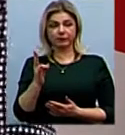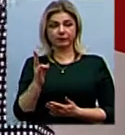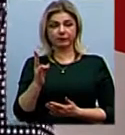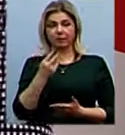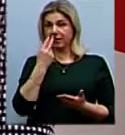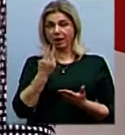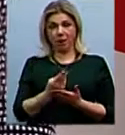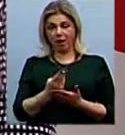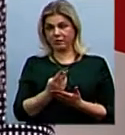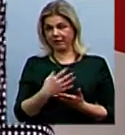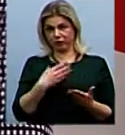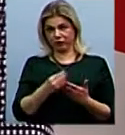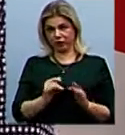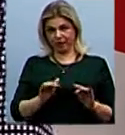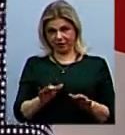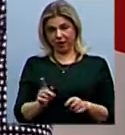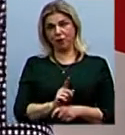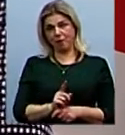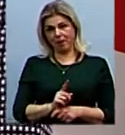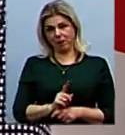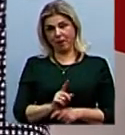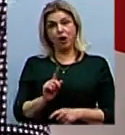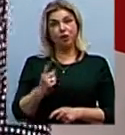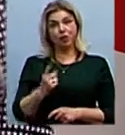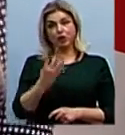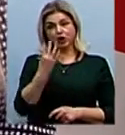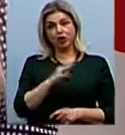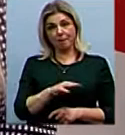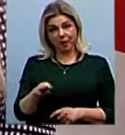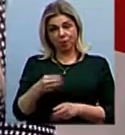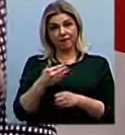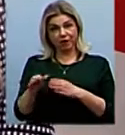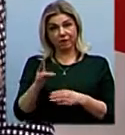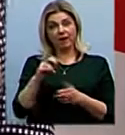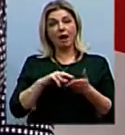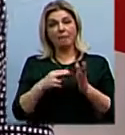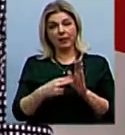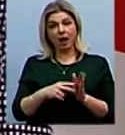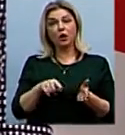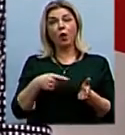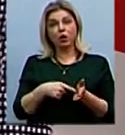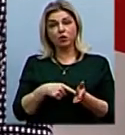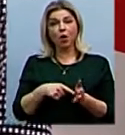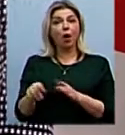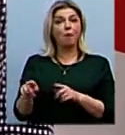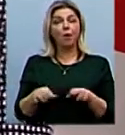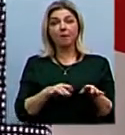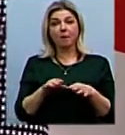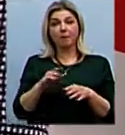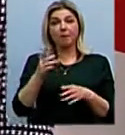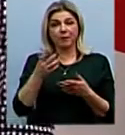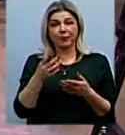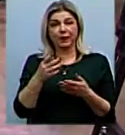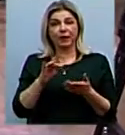не показывает своей деятельности нормальной, потому что 4 миллиона выделить на план городской мобильности – это,